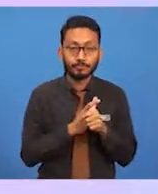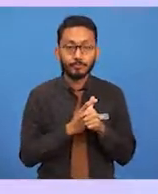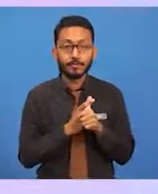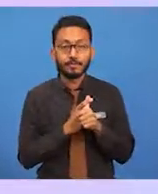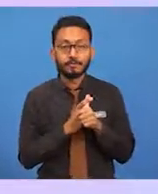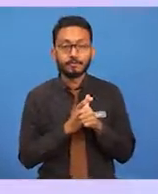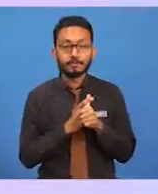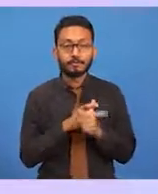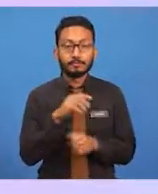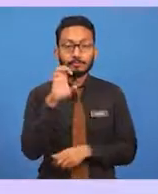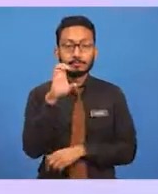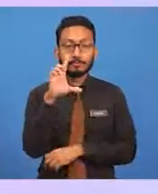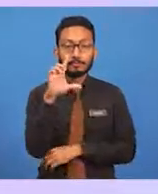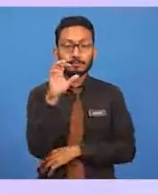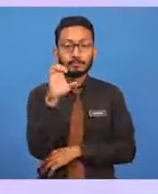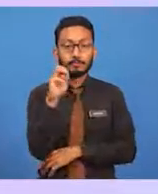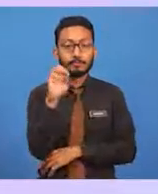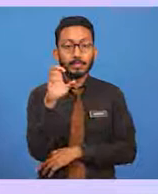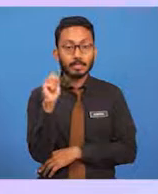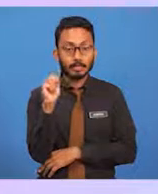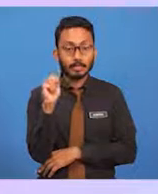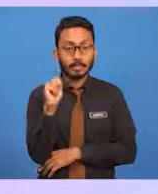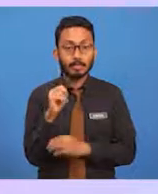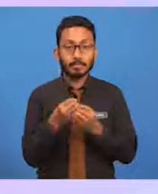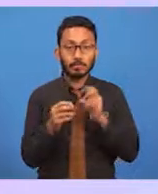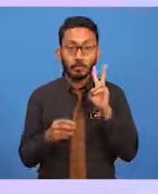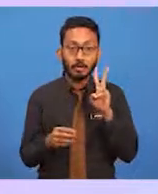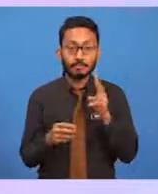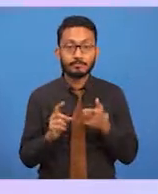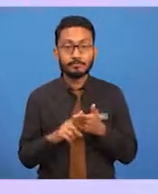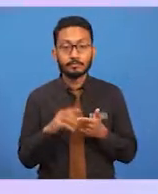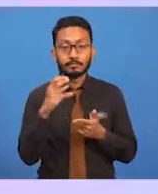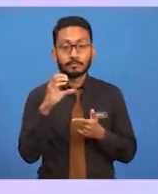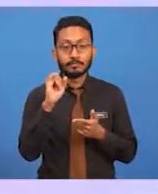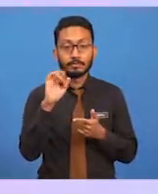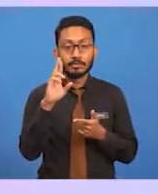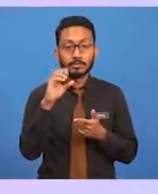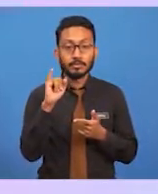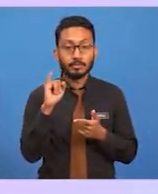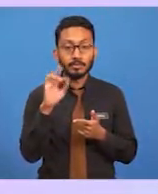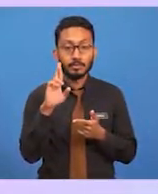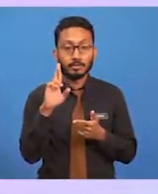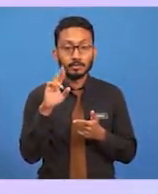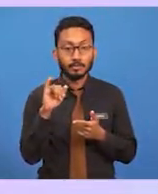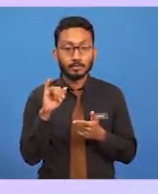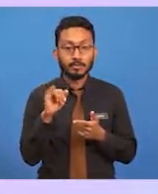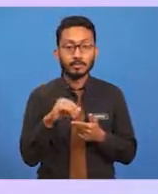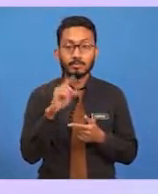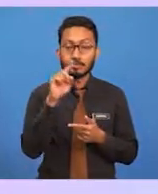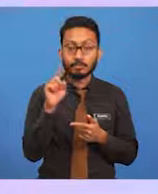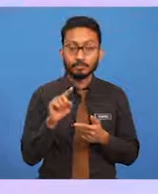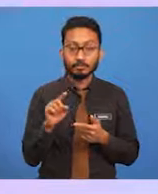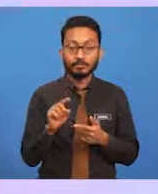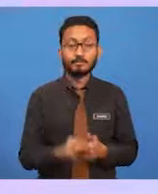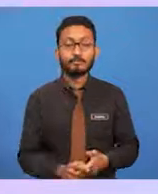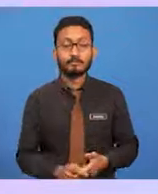rekaan identiti korporat. Dan yang ketiga ialah jenis-jenis rekaan korporat.